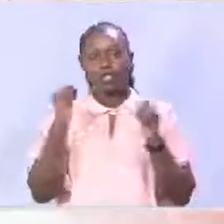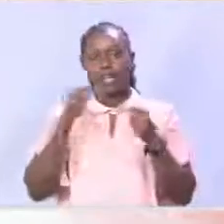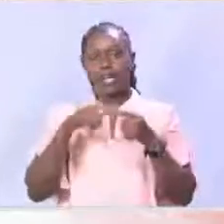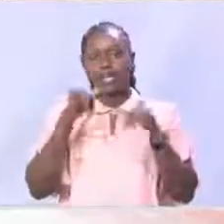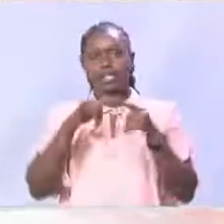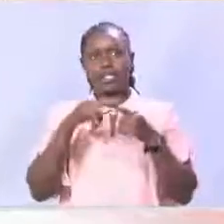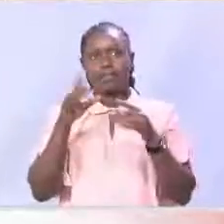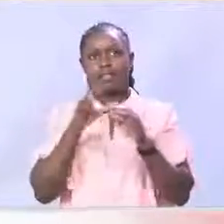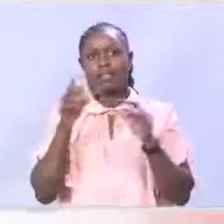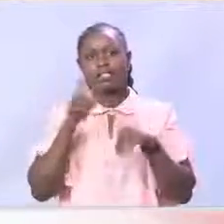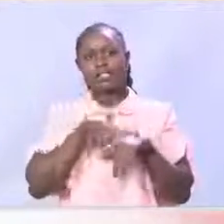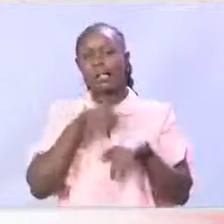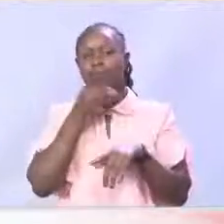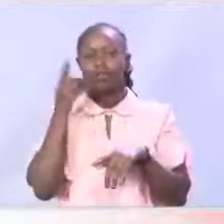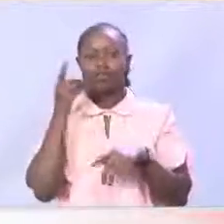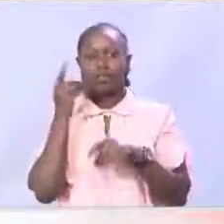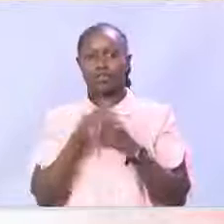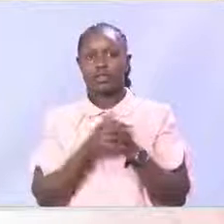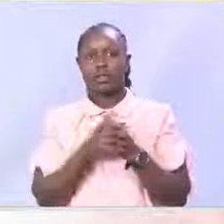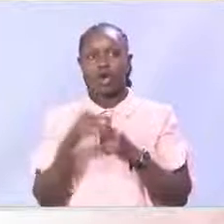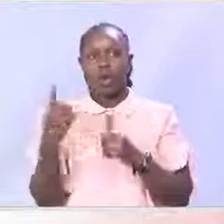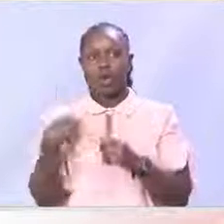mtama. We work together